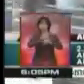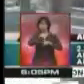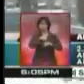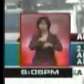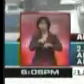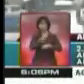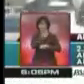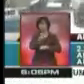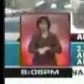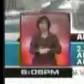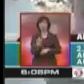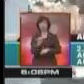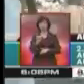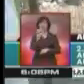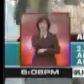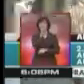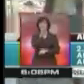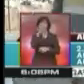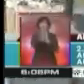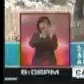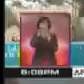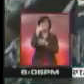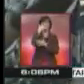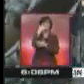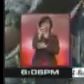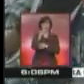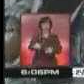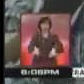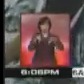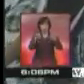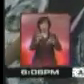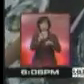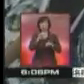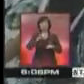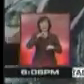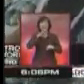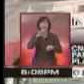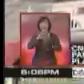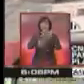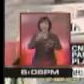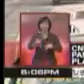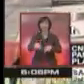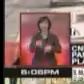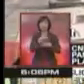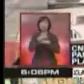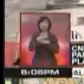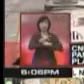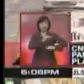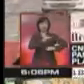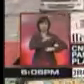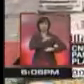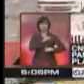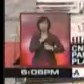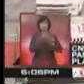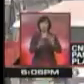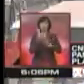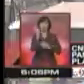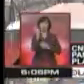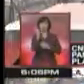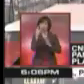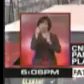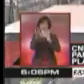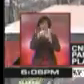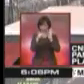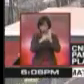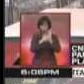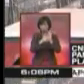Manila ang air pollution basura baha pati na ang seguridad Mukhang hindi din daw nakatulong sa bansa ang 60 million do